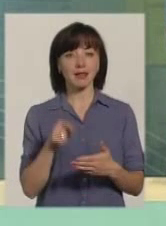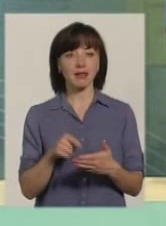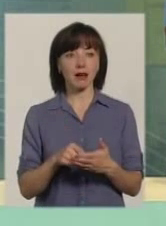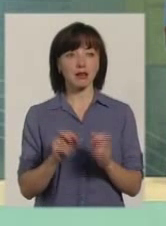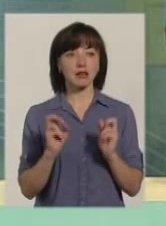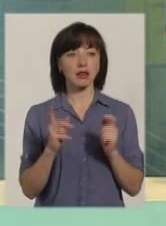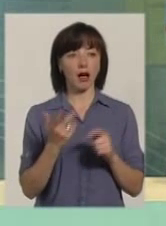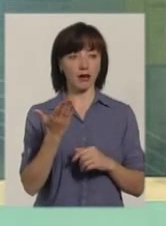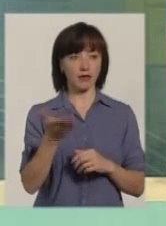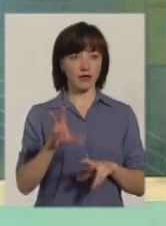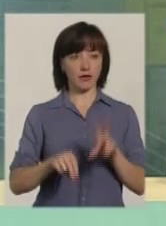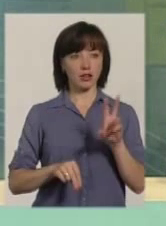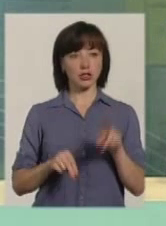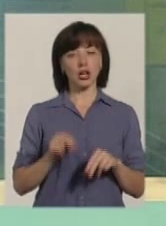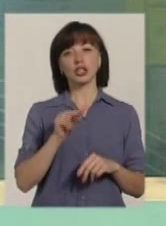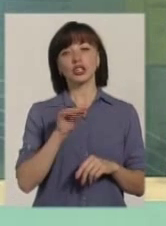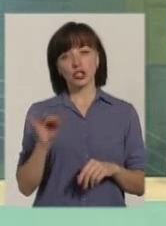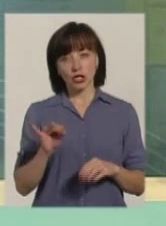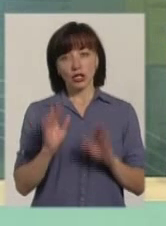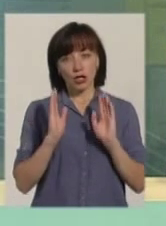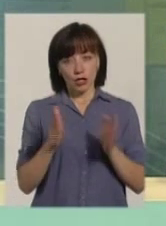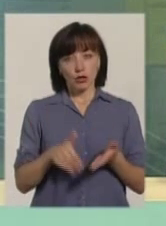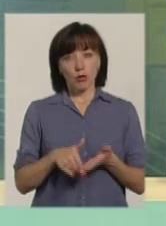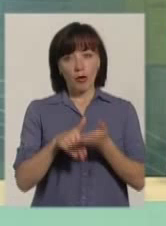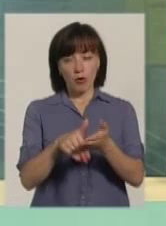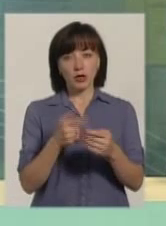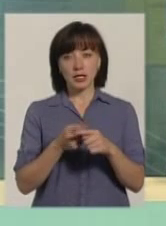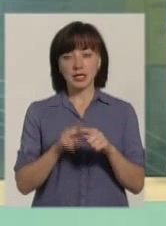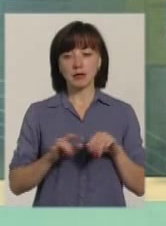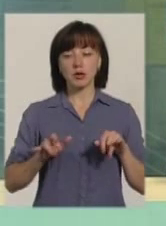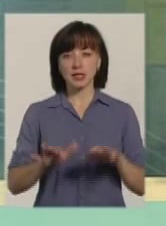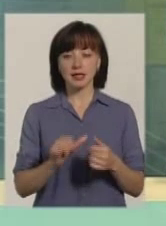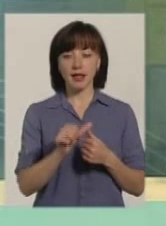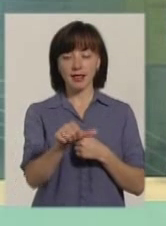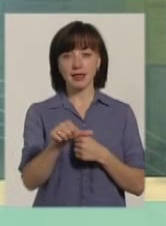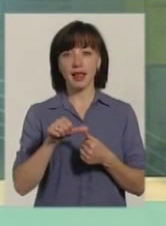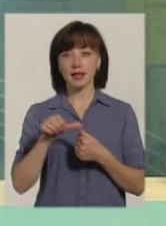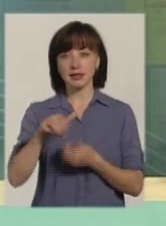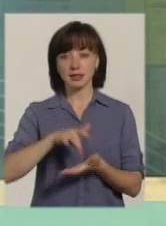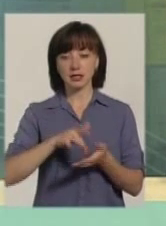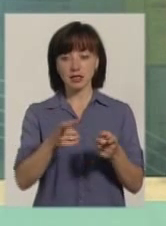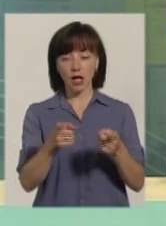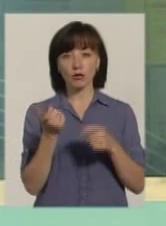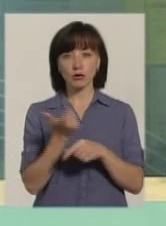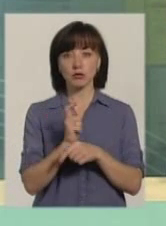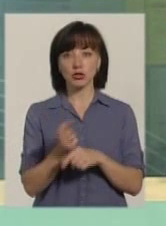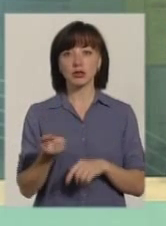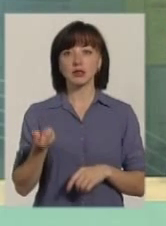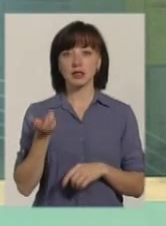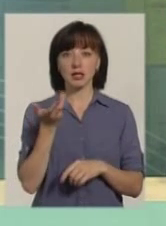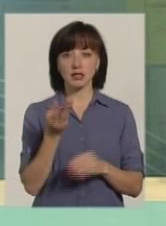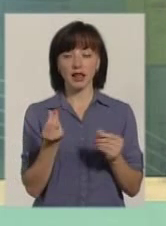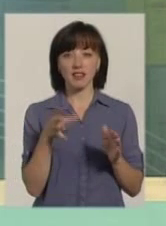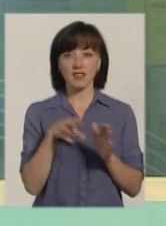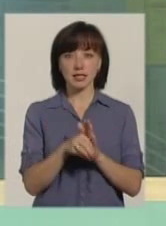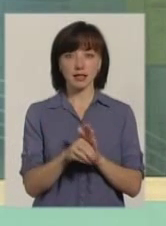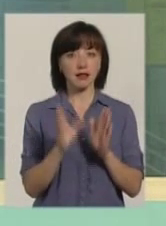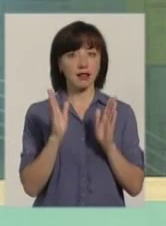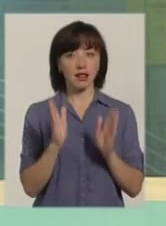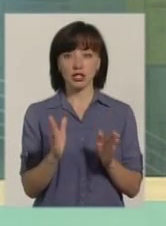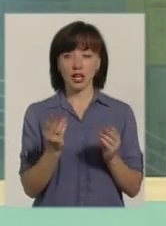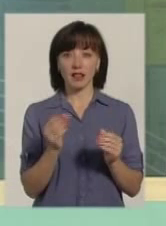Як ви вважаєте, чи допоможуть оці процеси децентралізації, залучення більшої кількості інвестицій, не